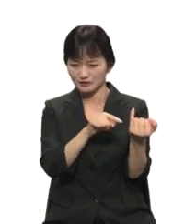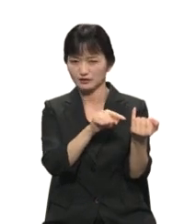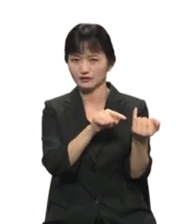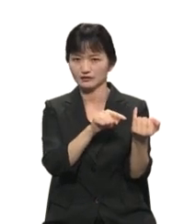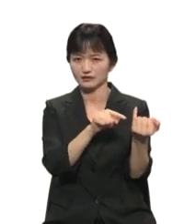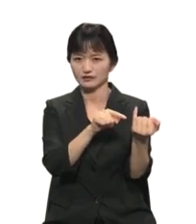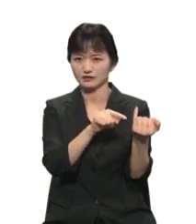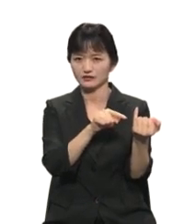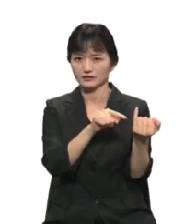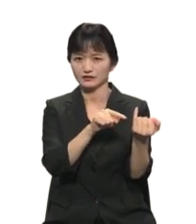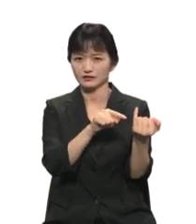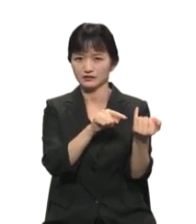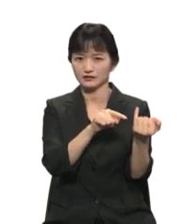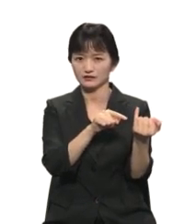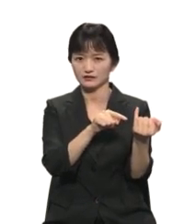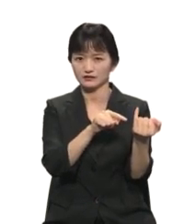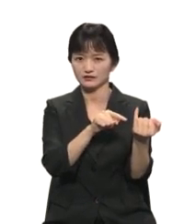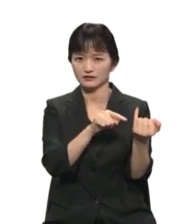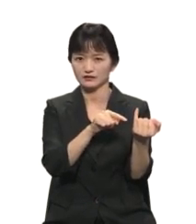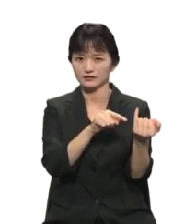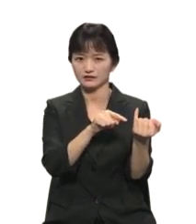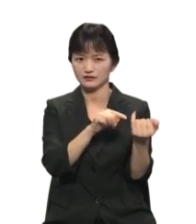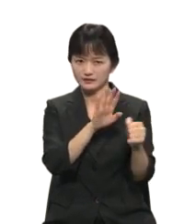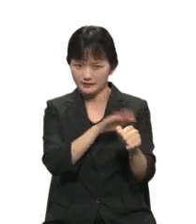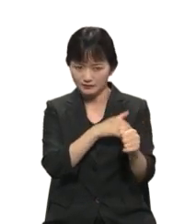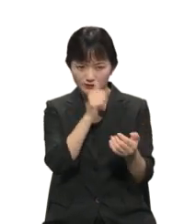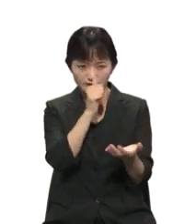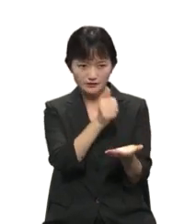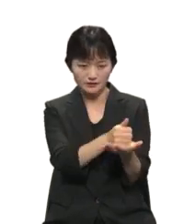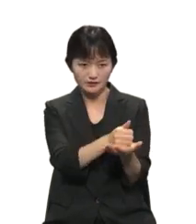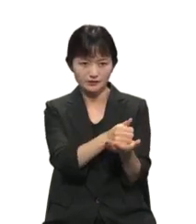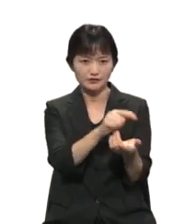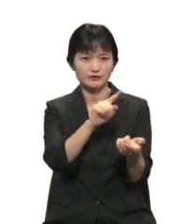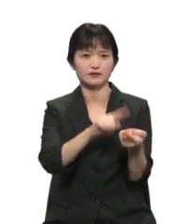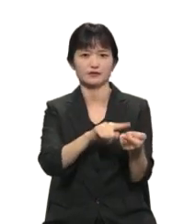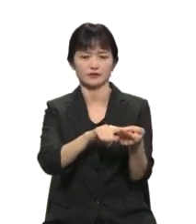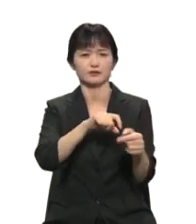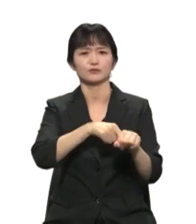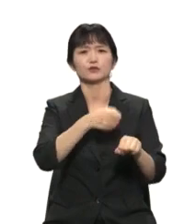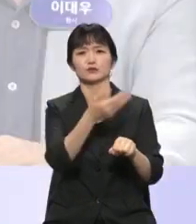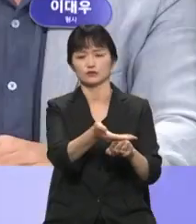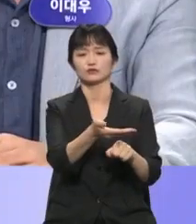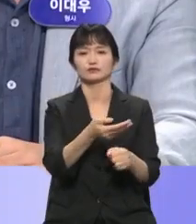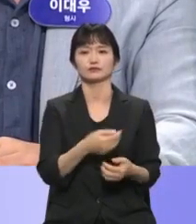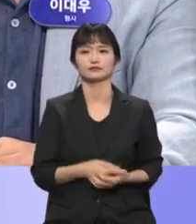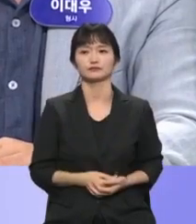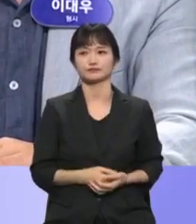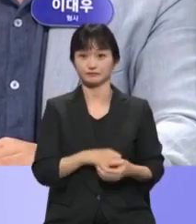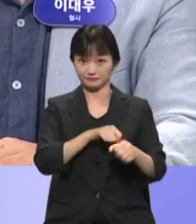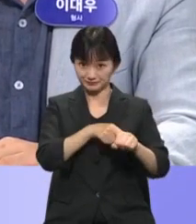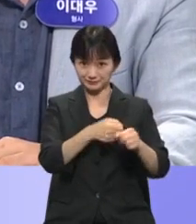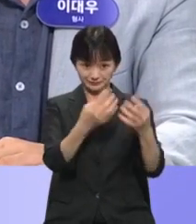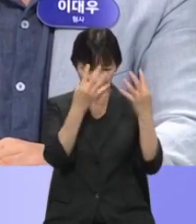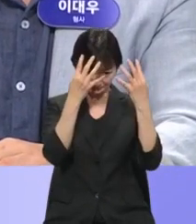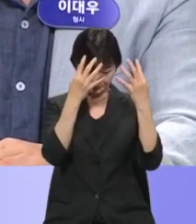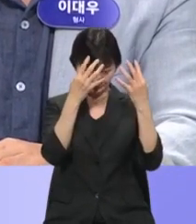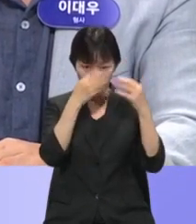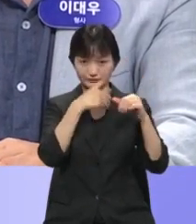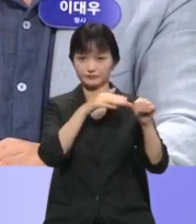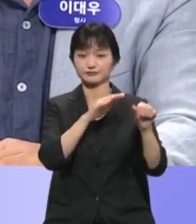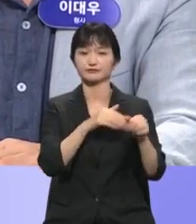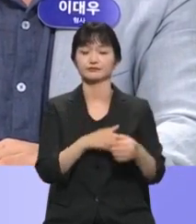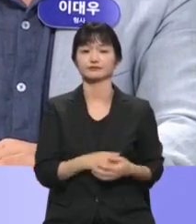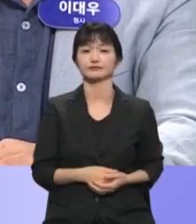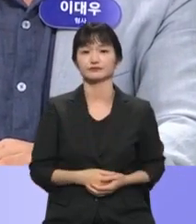그 사람이 저지른 죄값만큼 거기에 맞는 죗값을 받게 하는게 맞겠죠 근데 이제 뭐